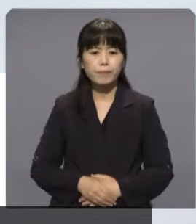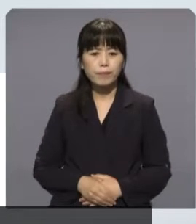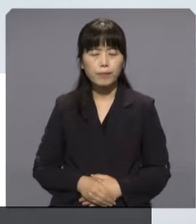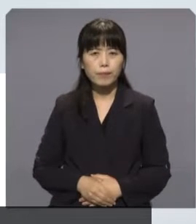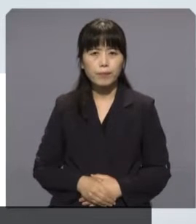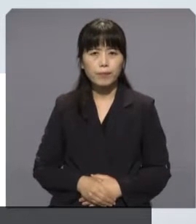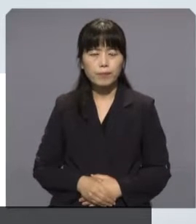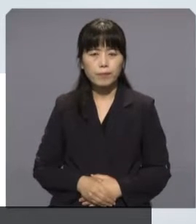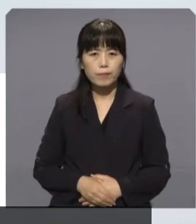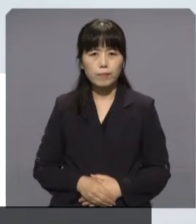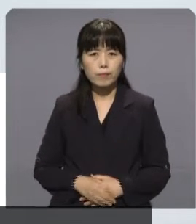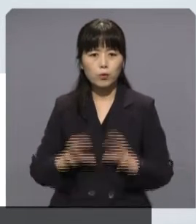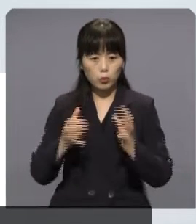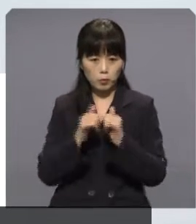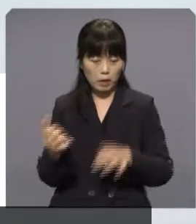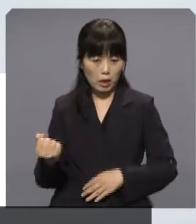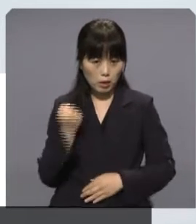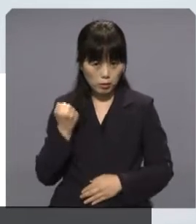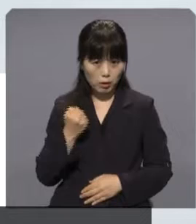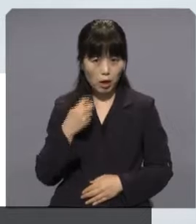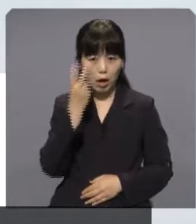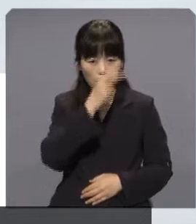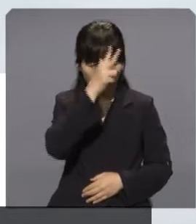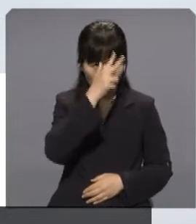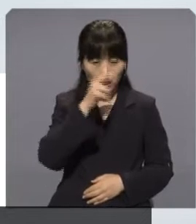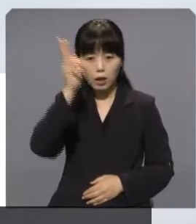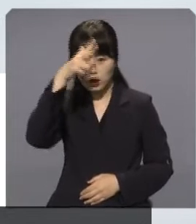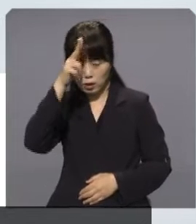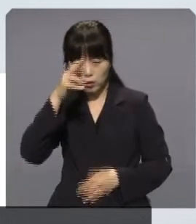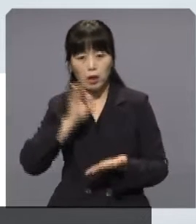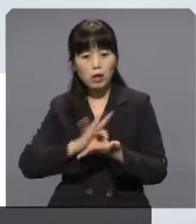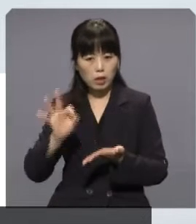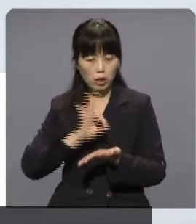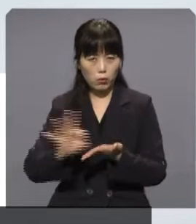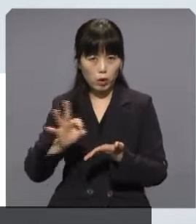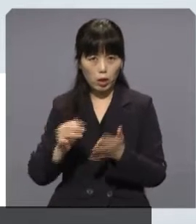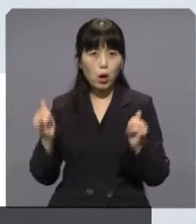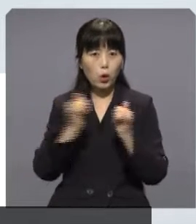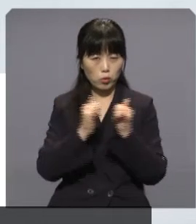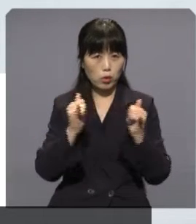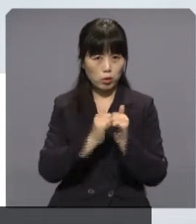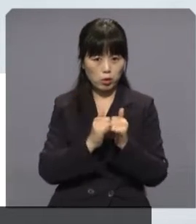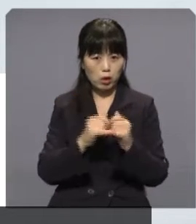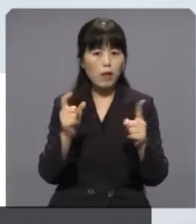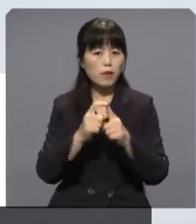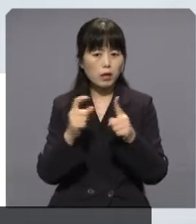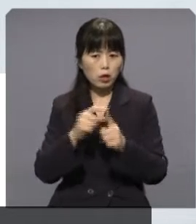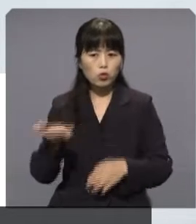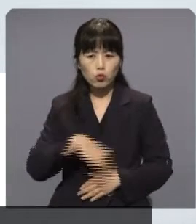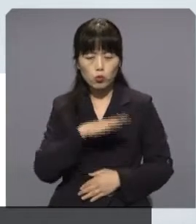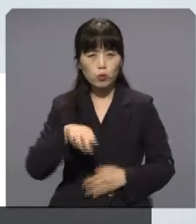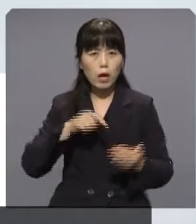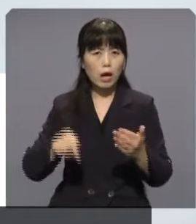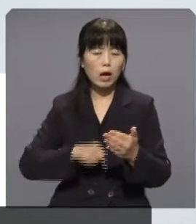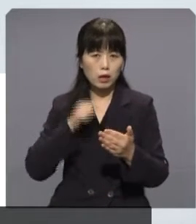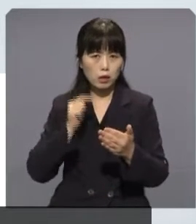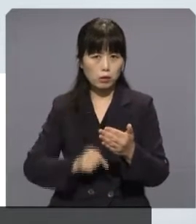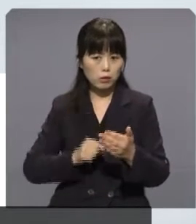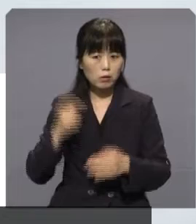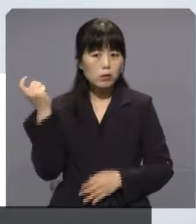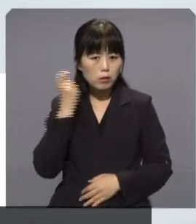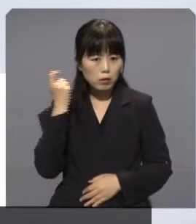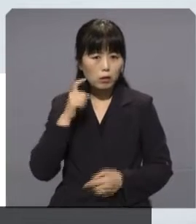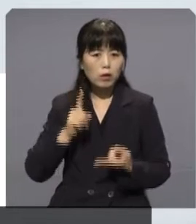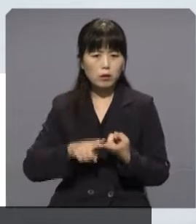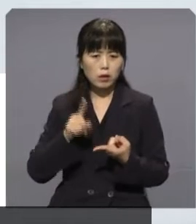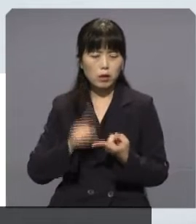유감스럽습니다. 국민의힘과 검경이 쓰는 공격적 언어를 우리 안에서